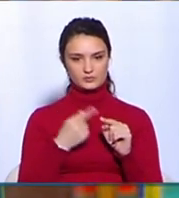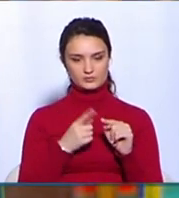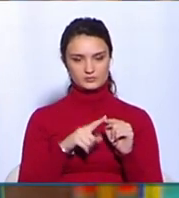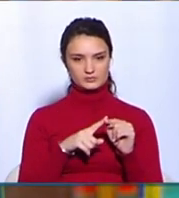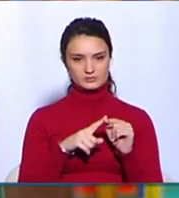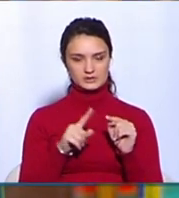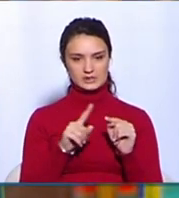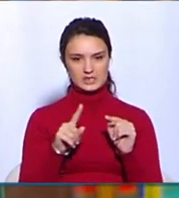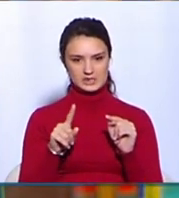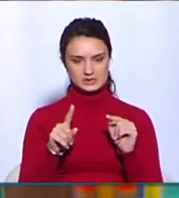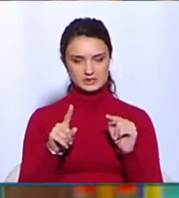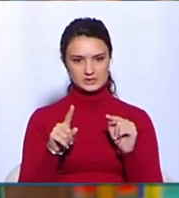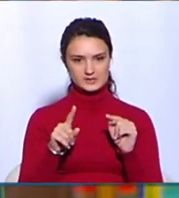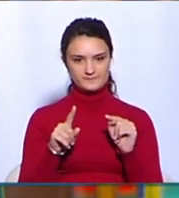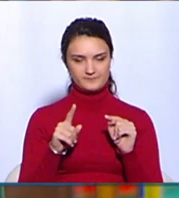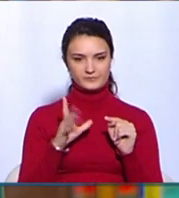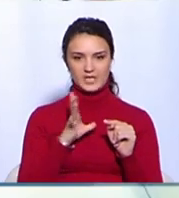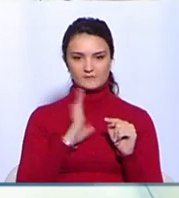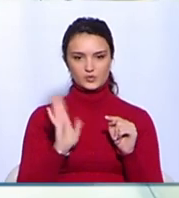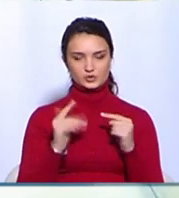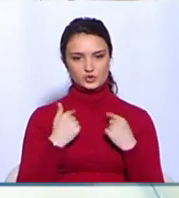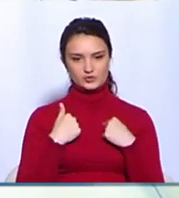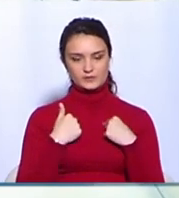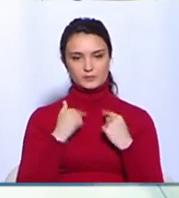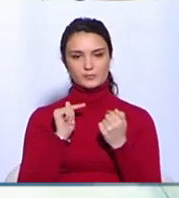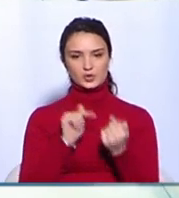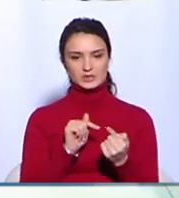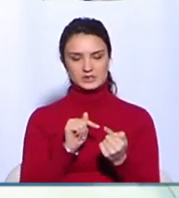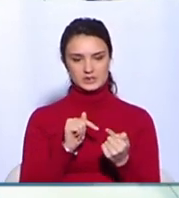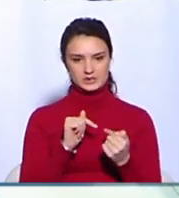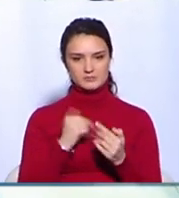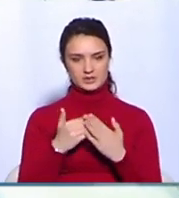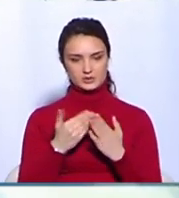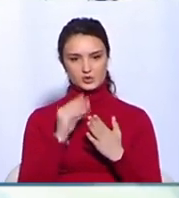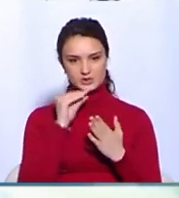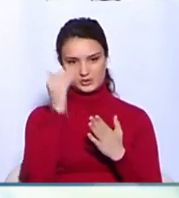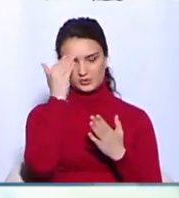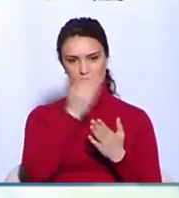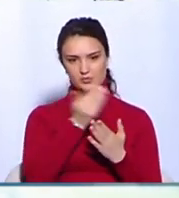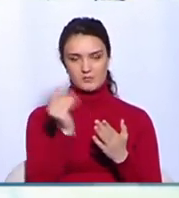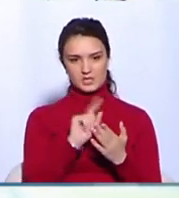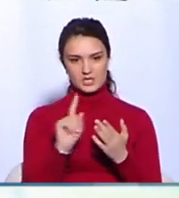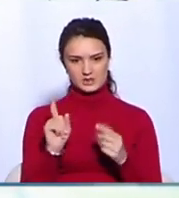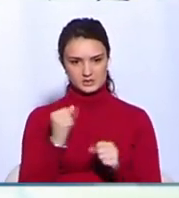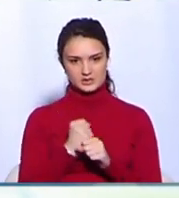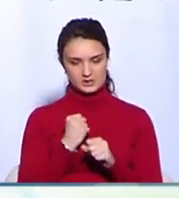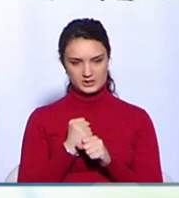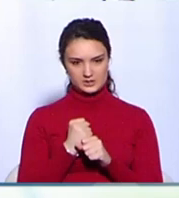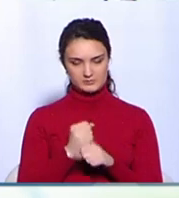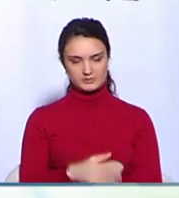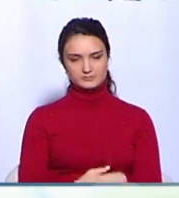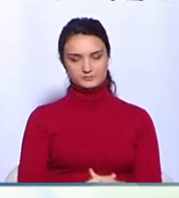მოჭრილი რაღაც ხატზე, არ გვქონდეს ჩვენი პროტესტის რეაქციები, როცა საზოგადოება რაღაცას